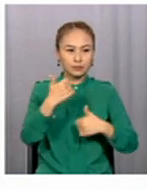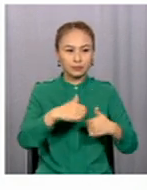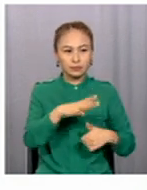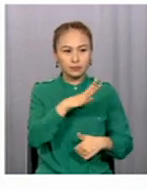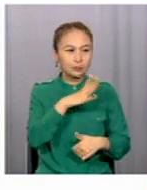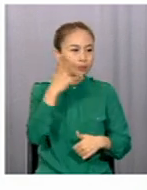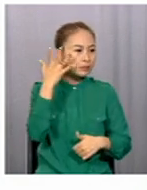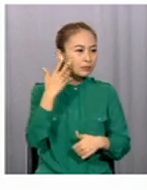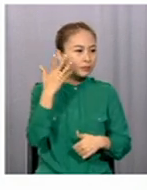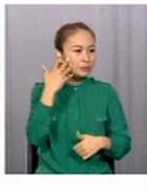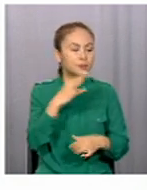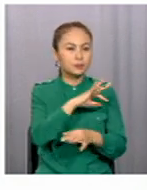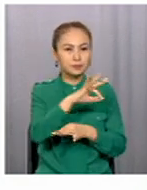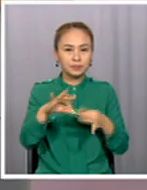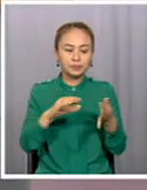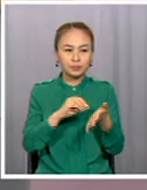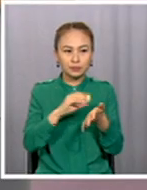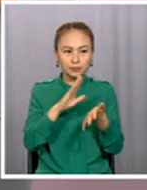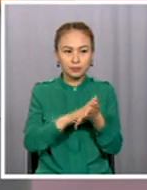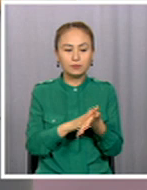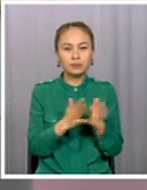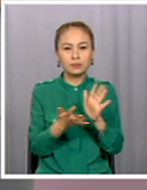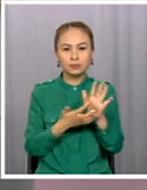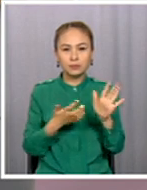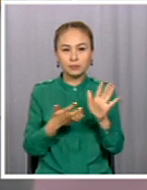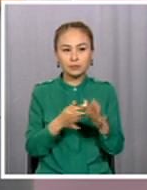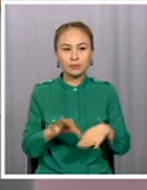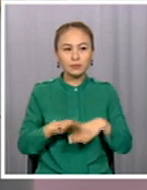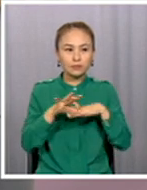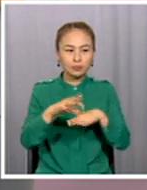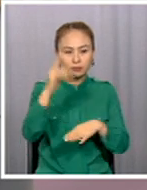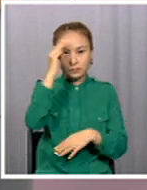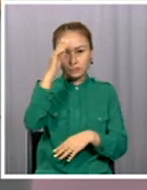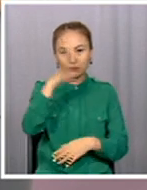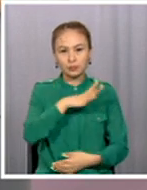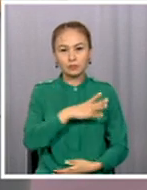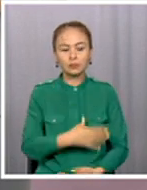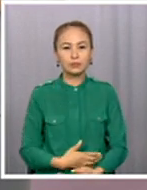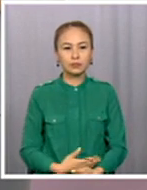салыстырғанда артық және кем белгілерін қолдануды үйрендіңдер.